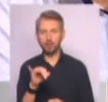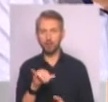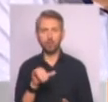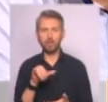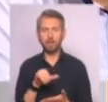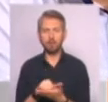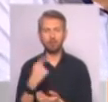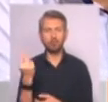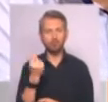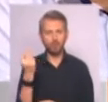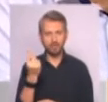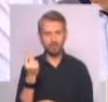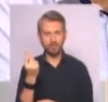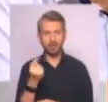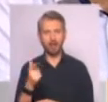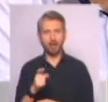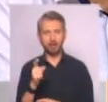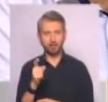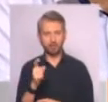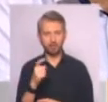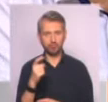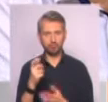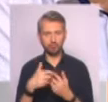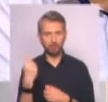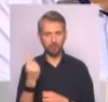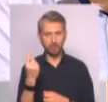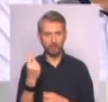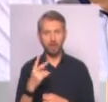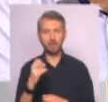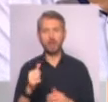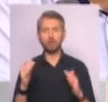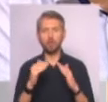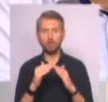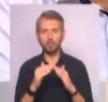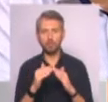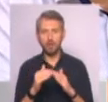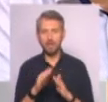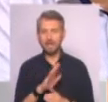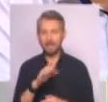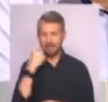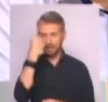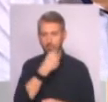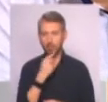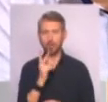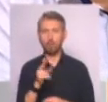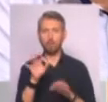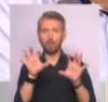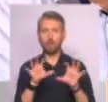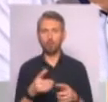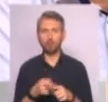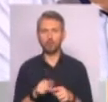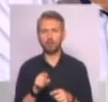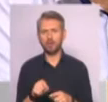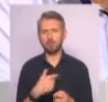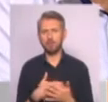устанавливают лічильники, газовые счетчики, на дом. Не индивидуально, как по закону, который там, по-моему,